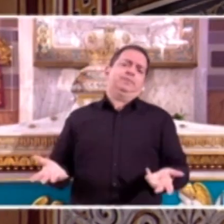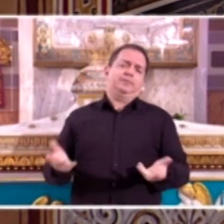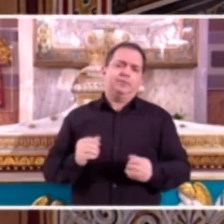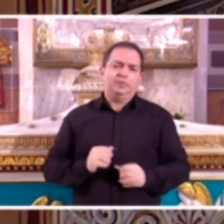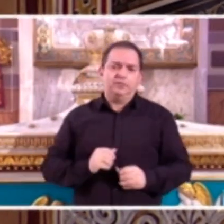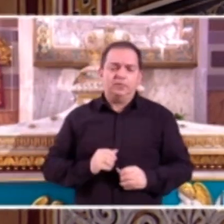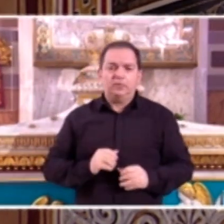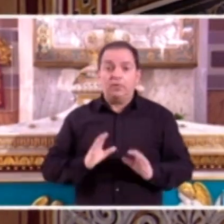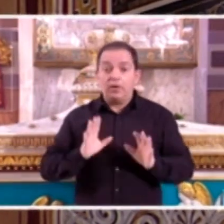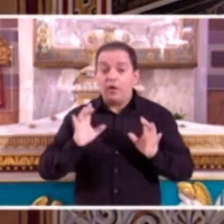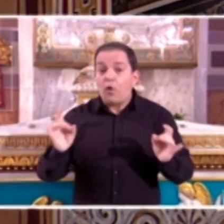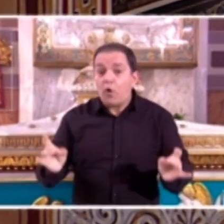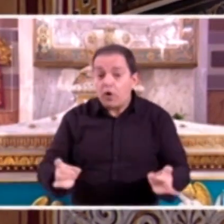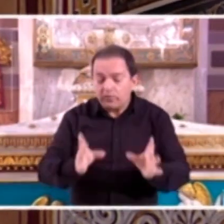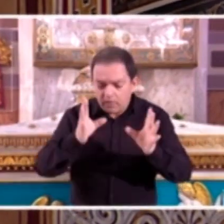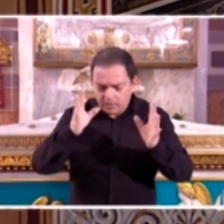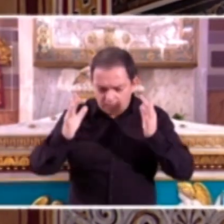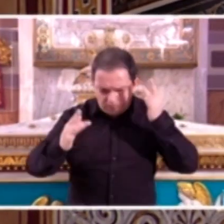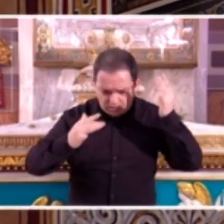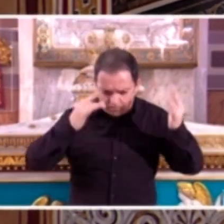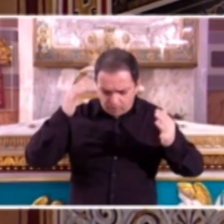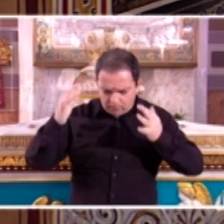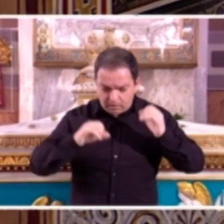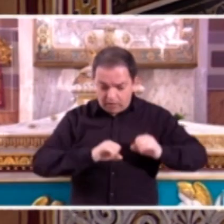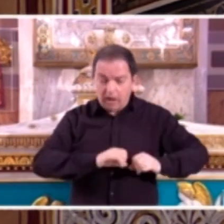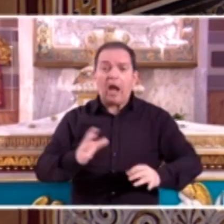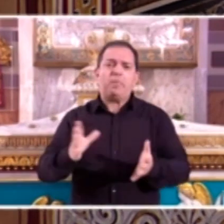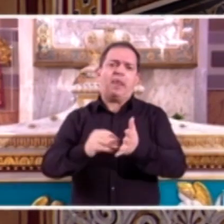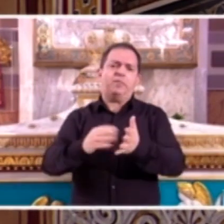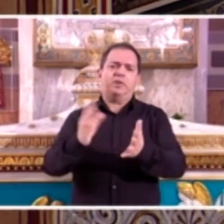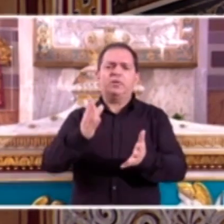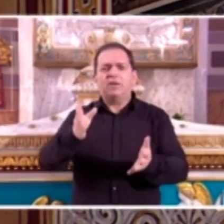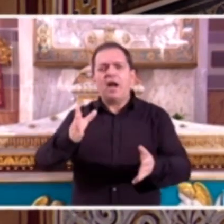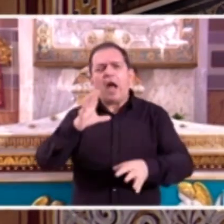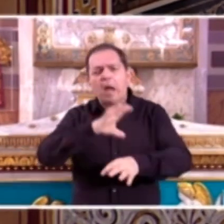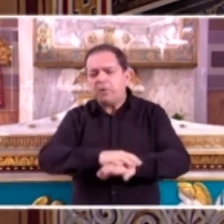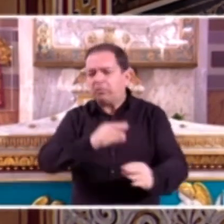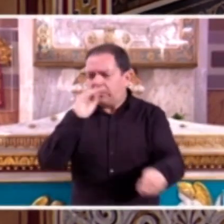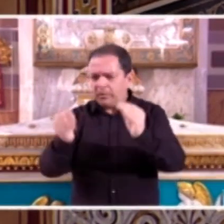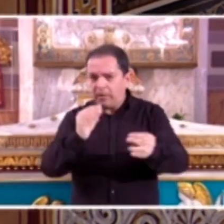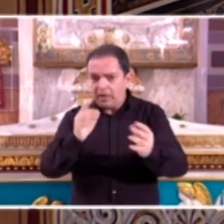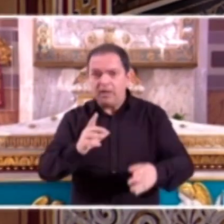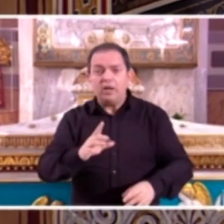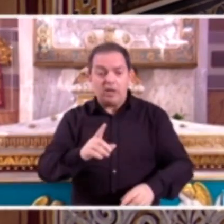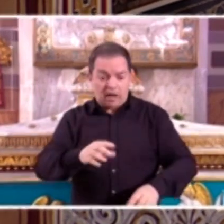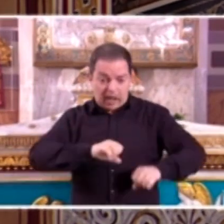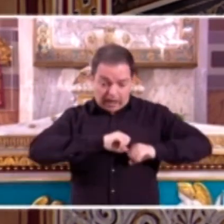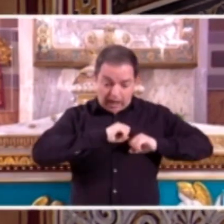απόγνωση και η απελπισία από την αποτυχία της ίδιας της ζωής του